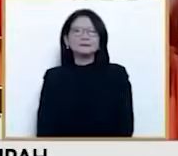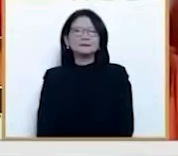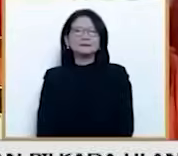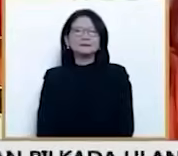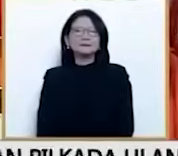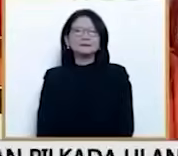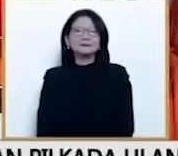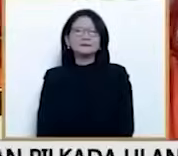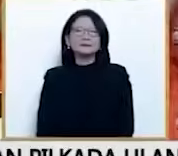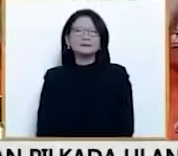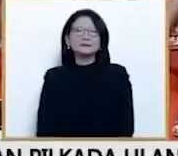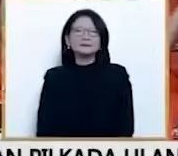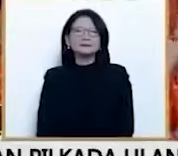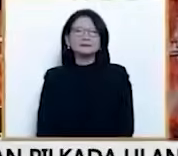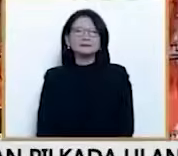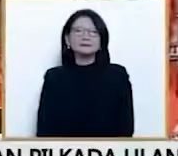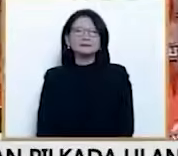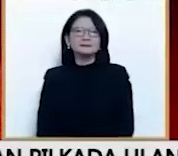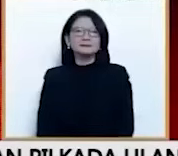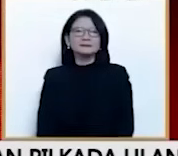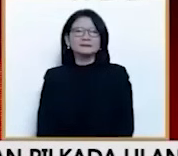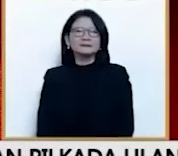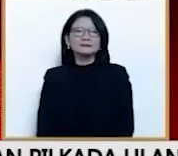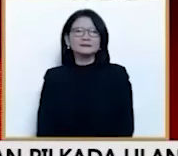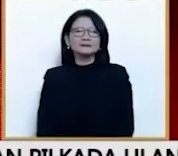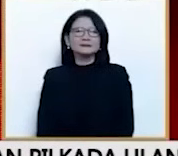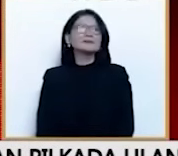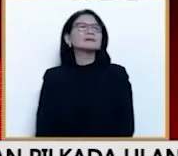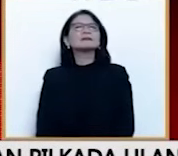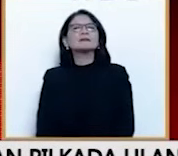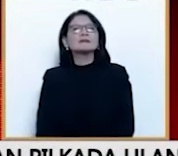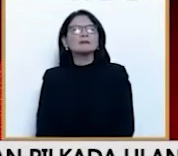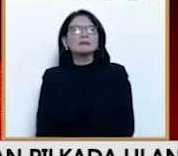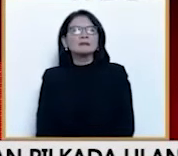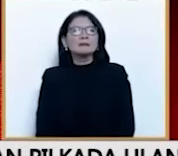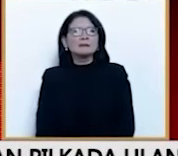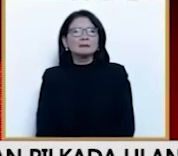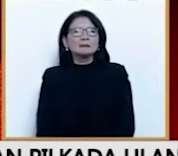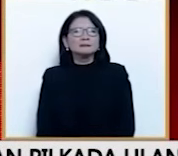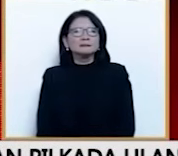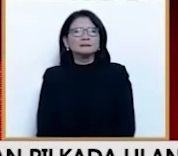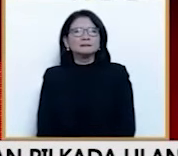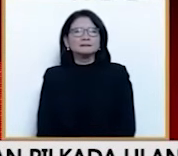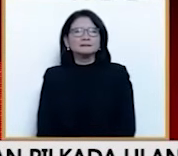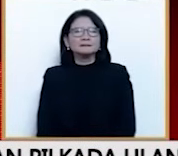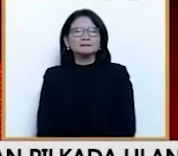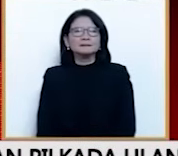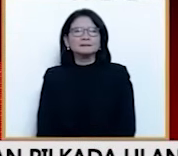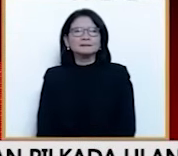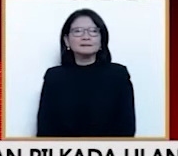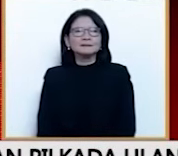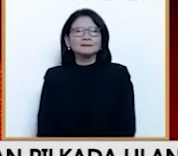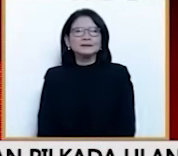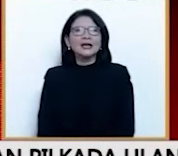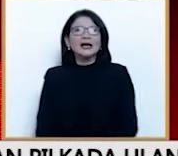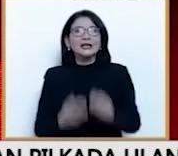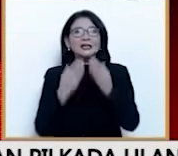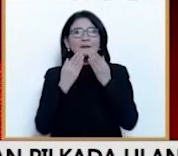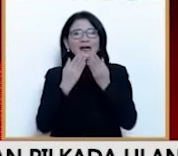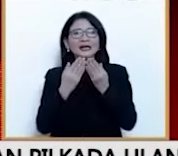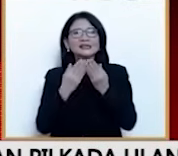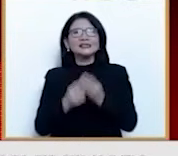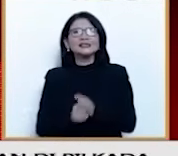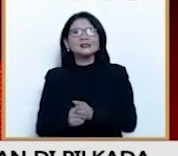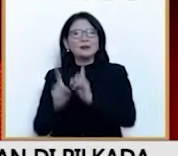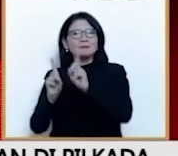Baik, mohon tenang terlebih dahulu para pendukung. Ya, terima kasih tentunya kepada paslon nomor